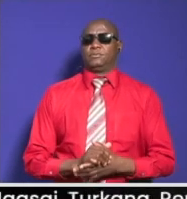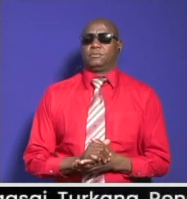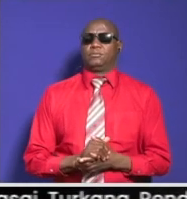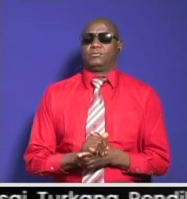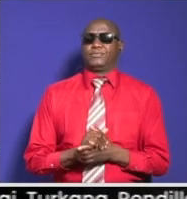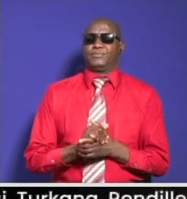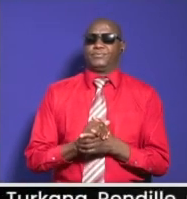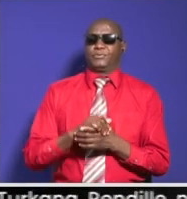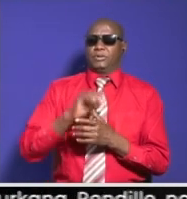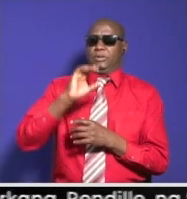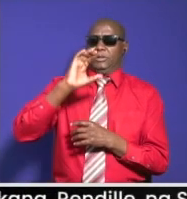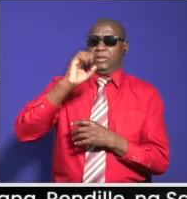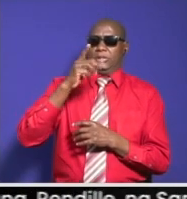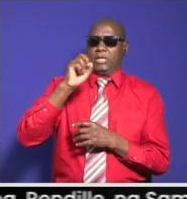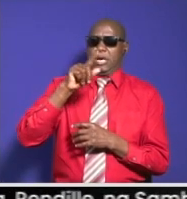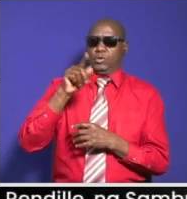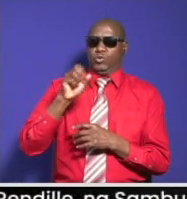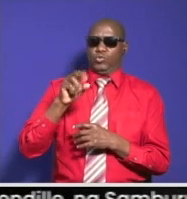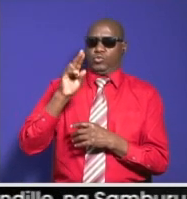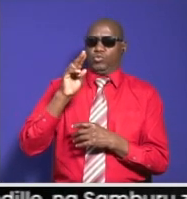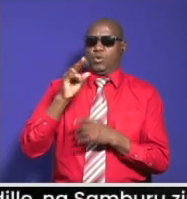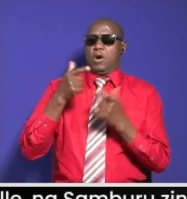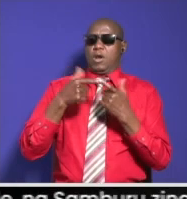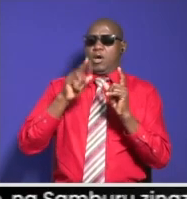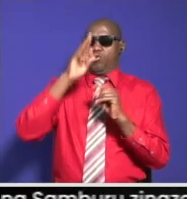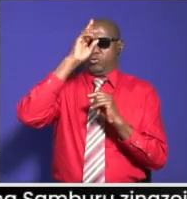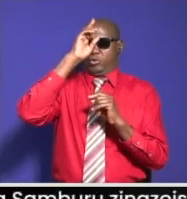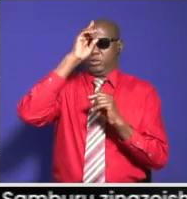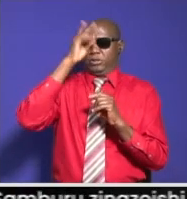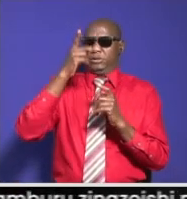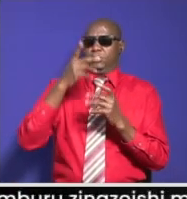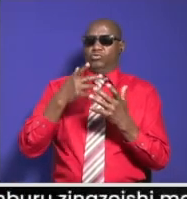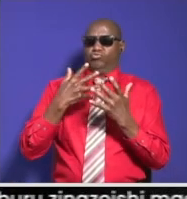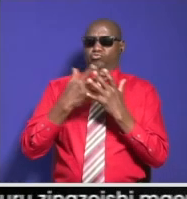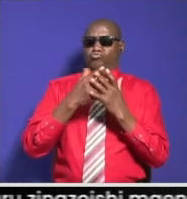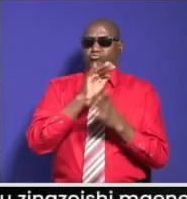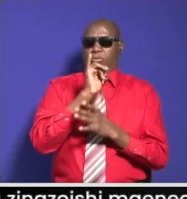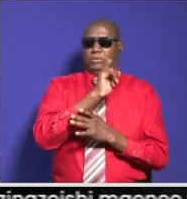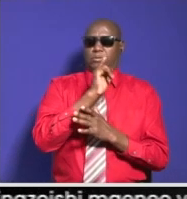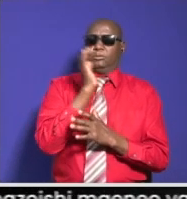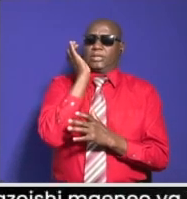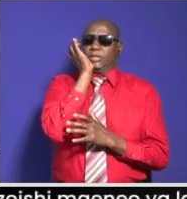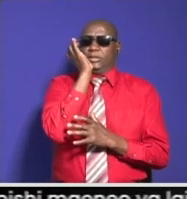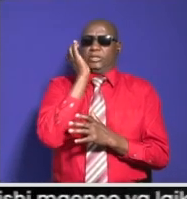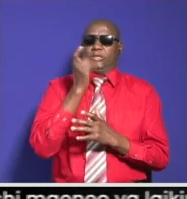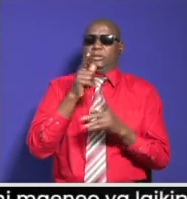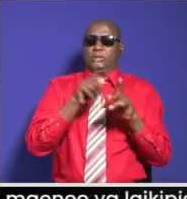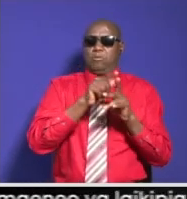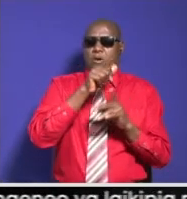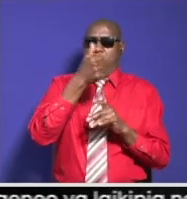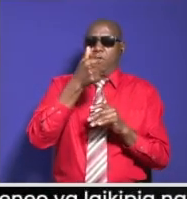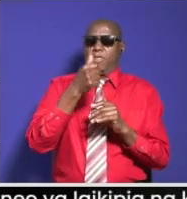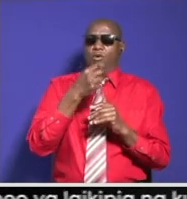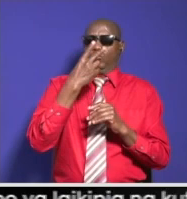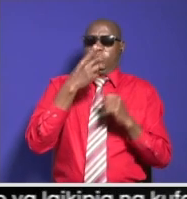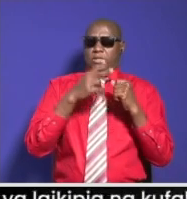Mahakama ya Shanzu Alhamisi hii imeruhusu polisi kuendelea kumzuilia mhubiri tata Paul Mackenzie na watuhumiwa wengine